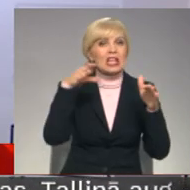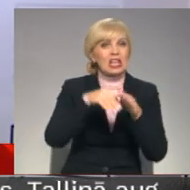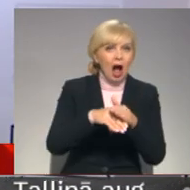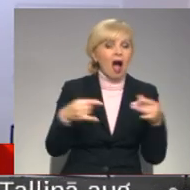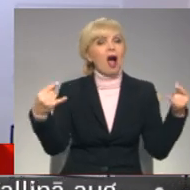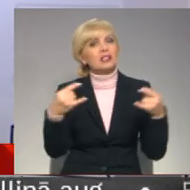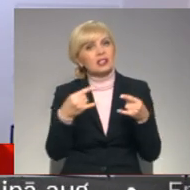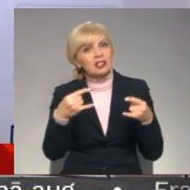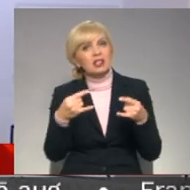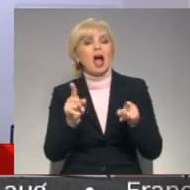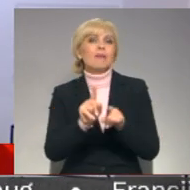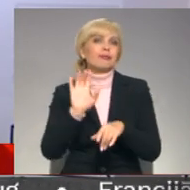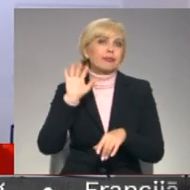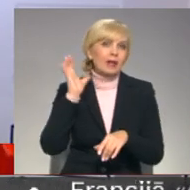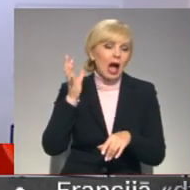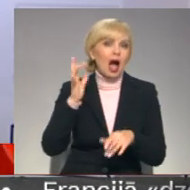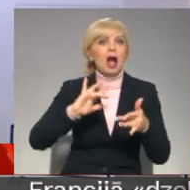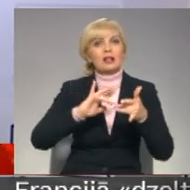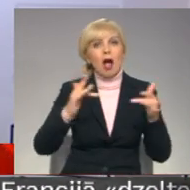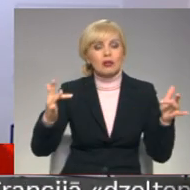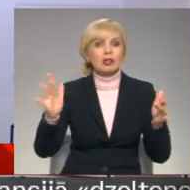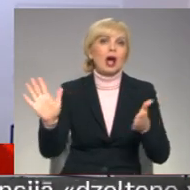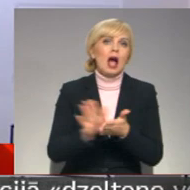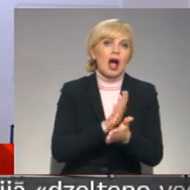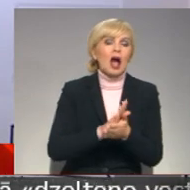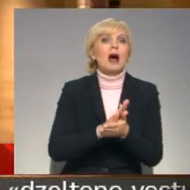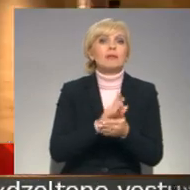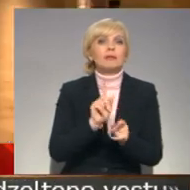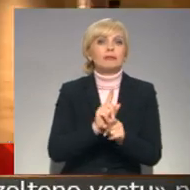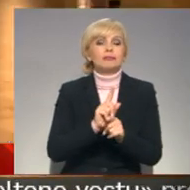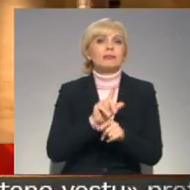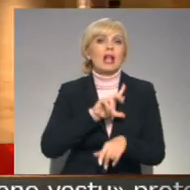reģionā, gan, protams, arī nacionālā televīzijā vai rādijā.